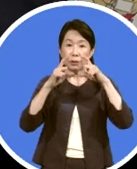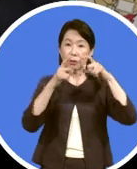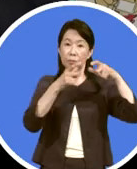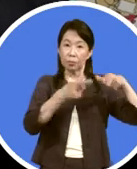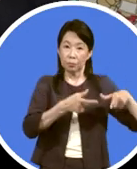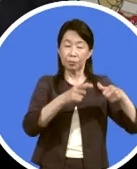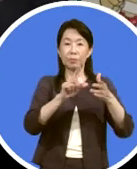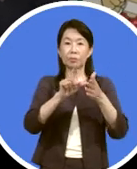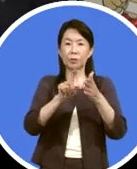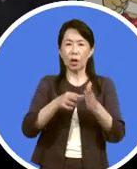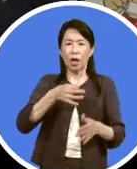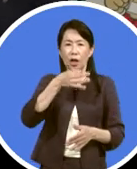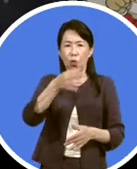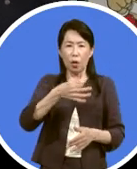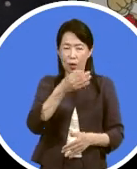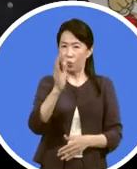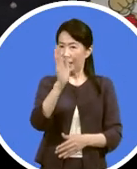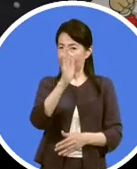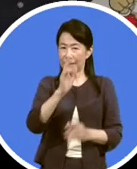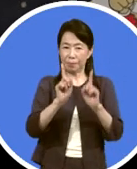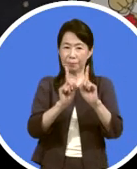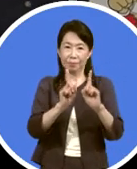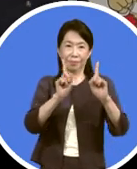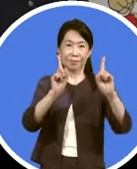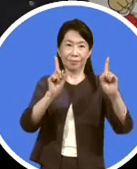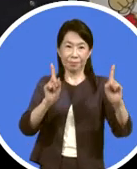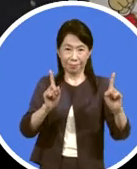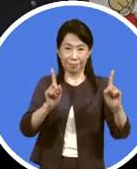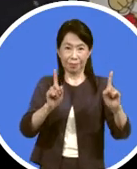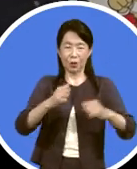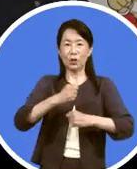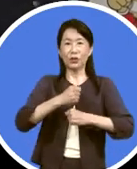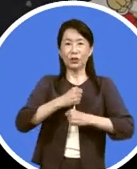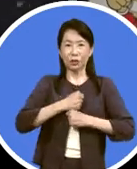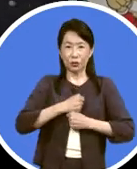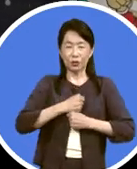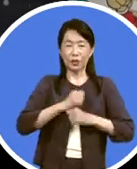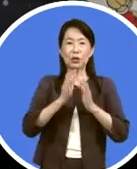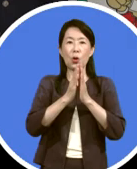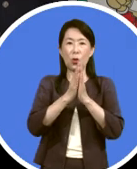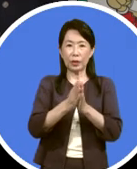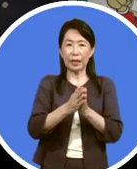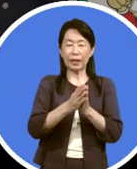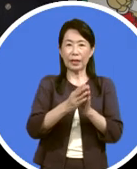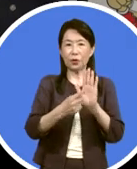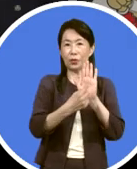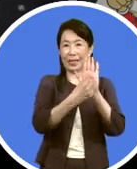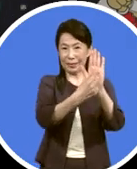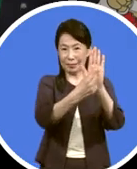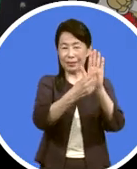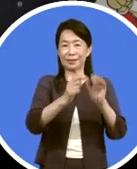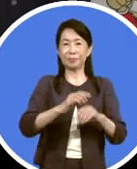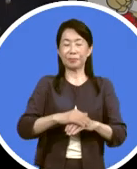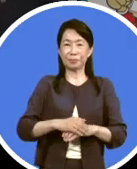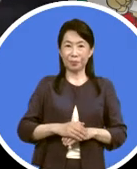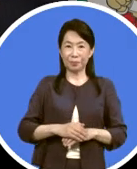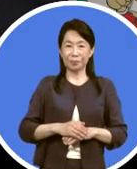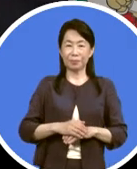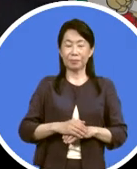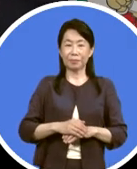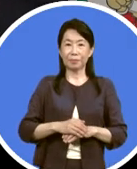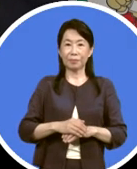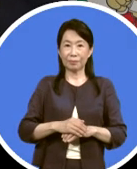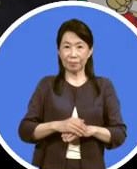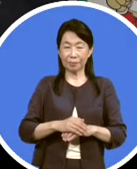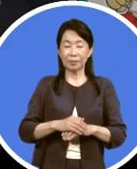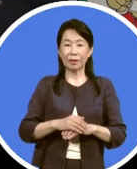時に大声を出さない距離を取るまあこういったことについての注意いい環境させていただこうと思っております合わせ